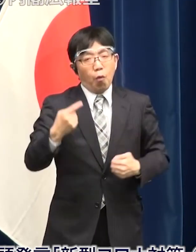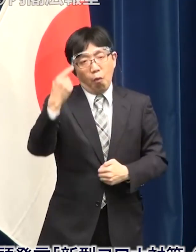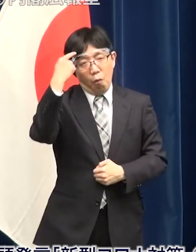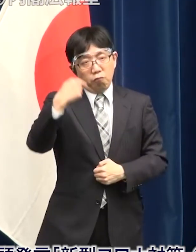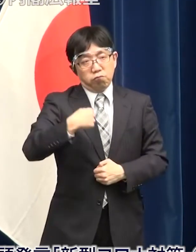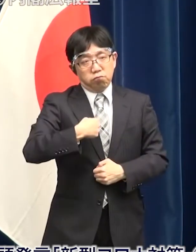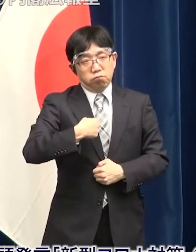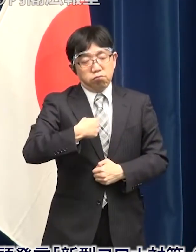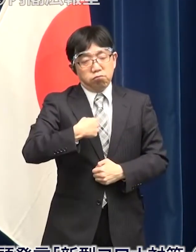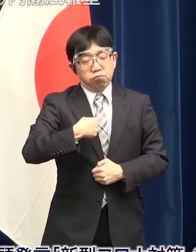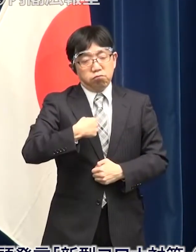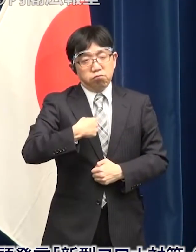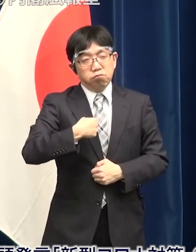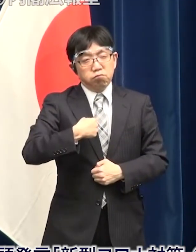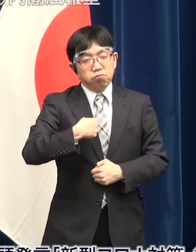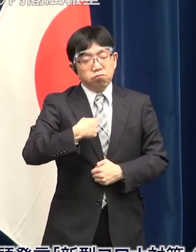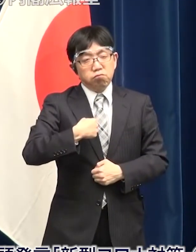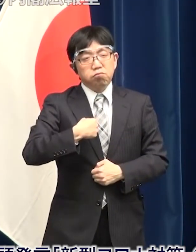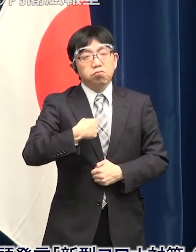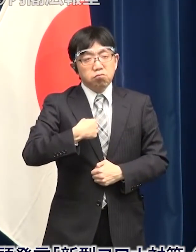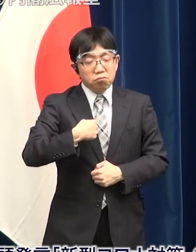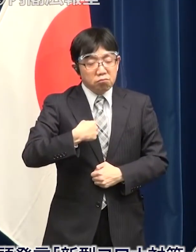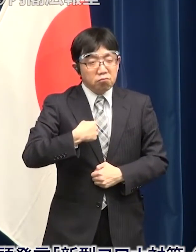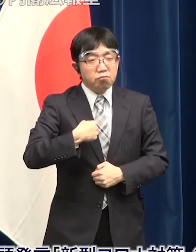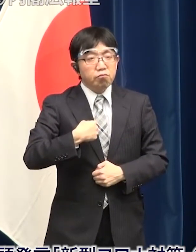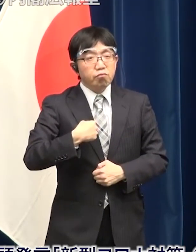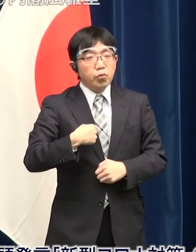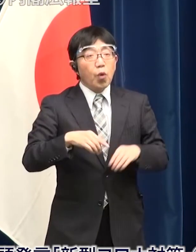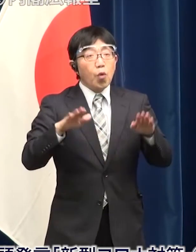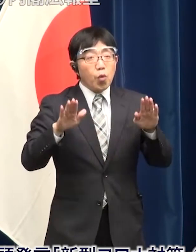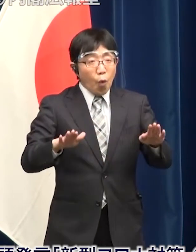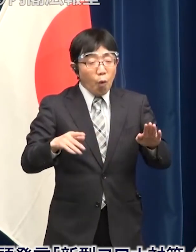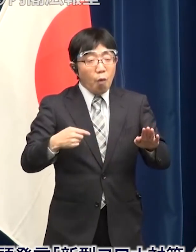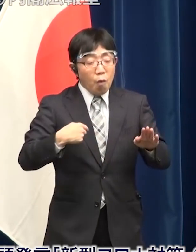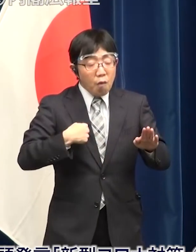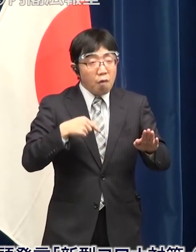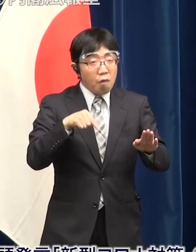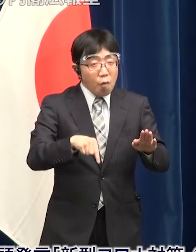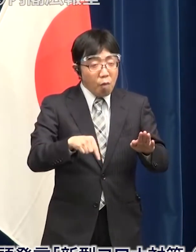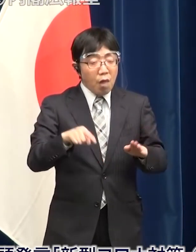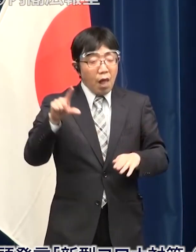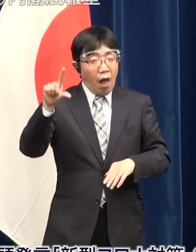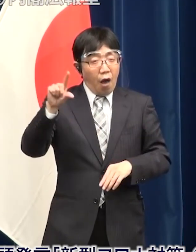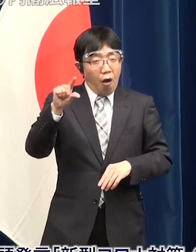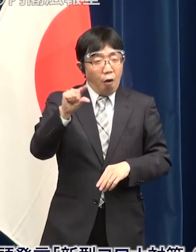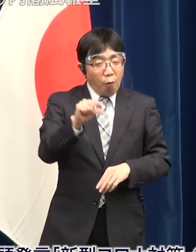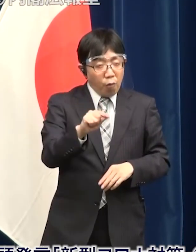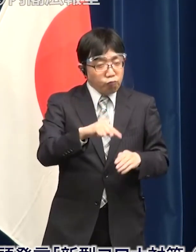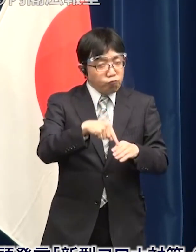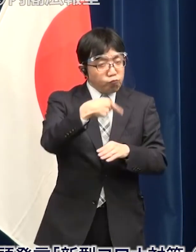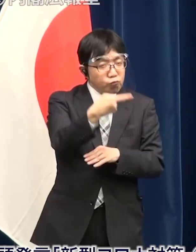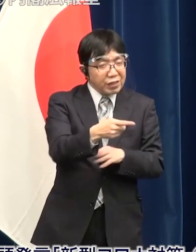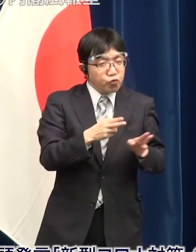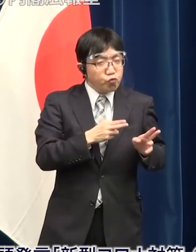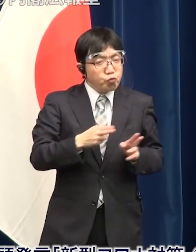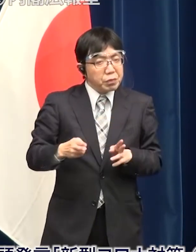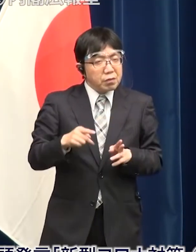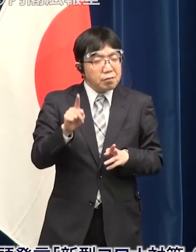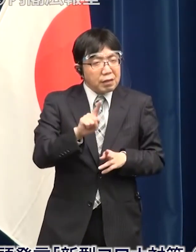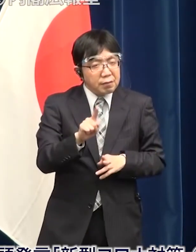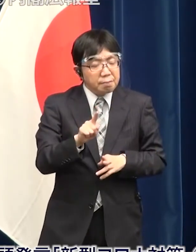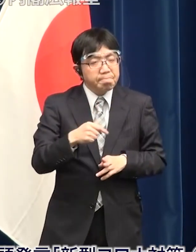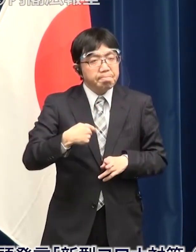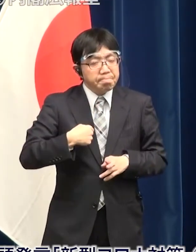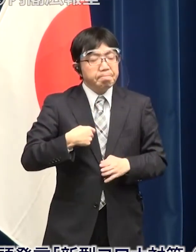ます本日はこうした考え方について国民の皆さんにご説明